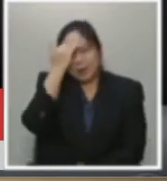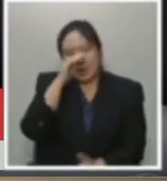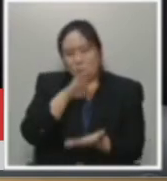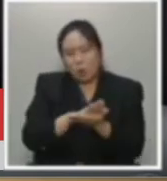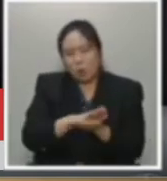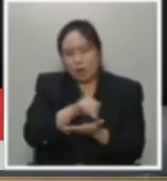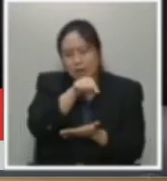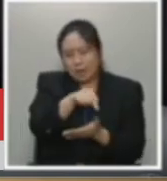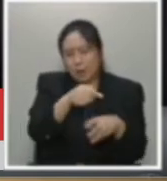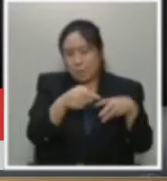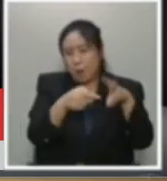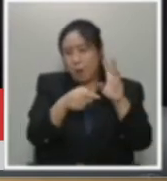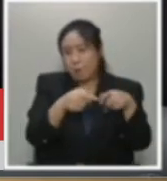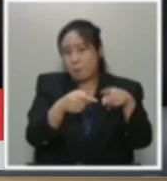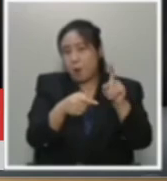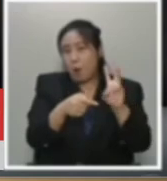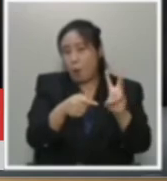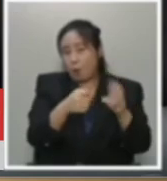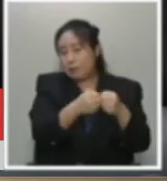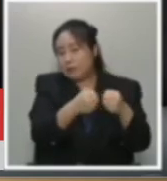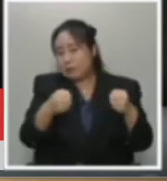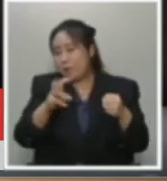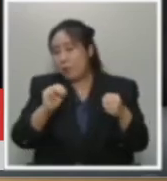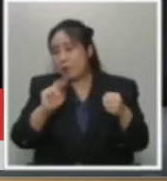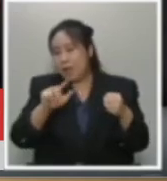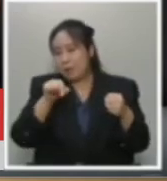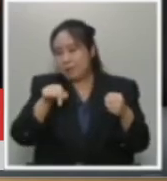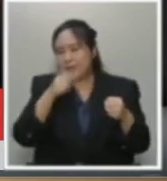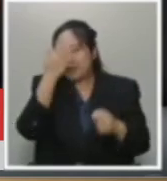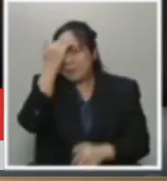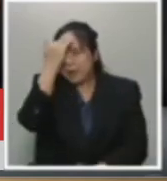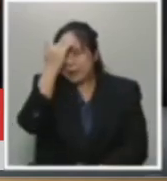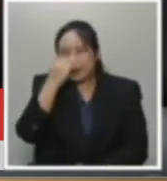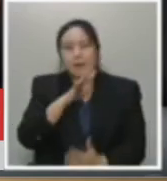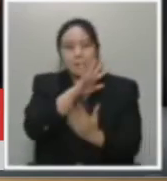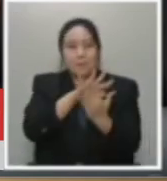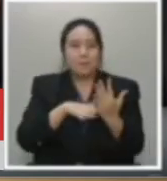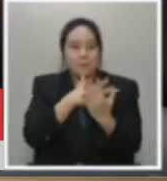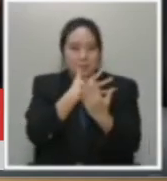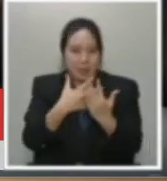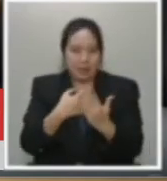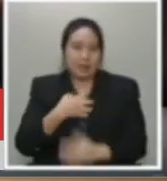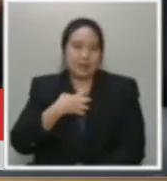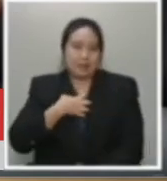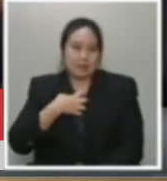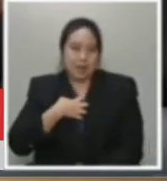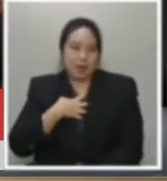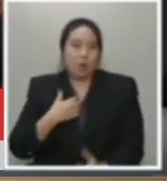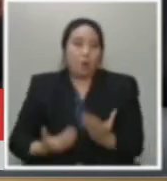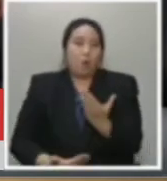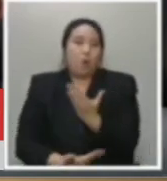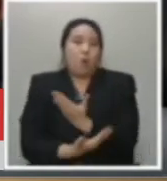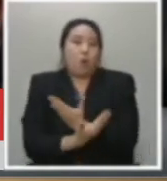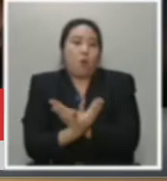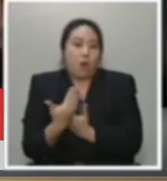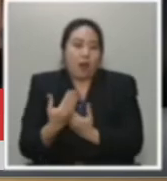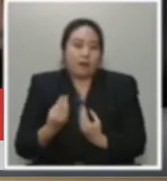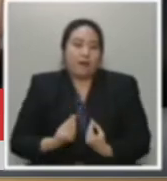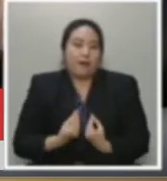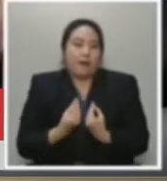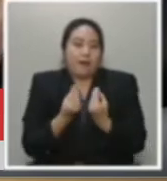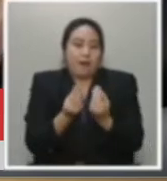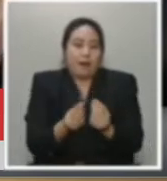ายโอกาสเพราะว่าแผนปฏิรูปนั้นต้องการที่จะสร้างโอกาสให้กับเยาวชนกลุ่